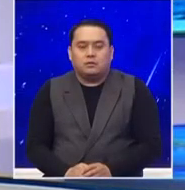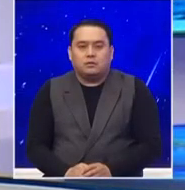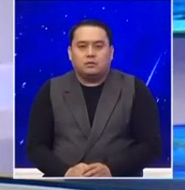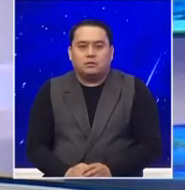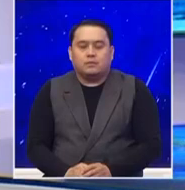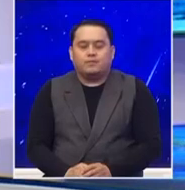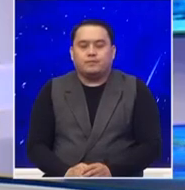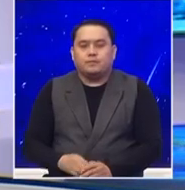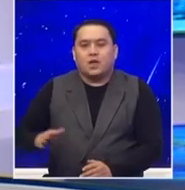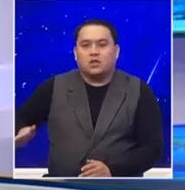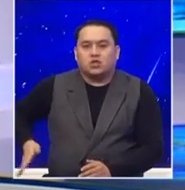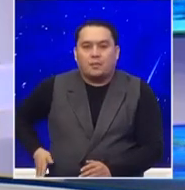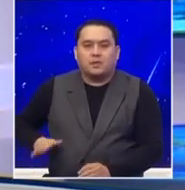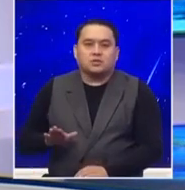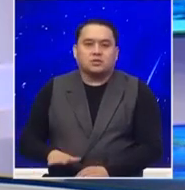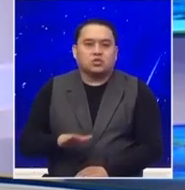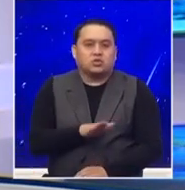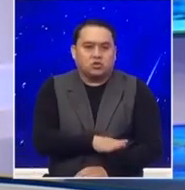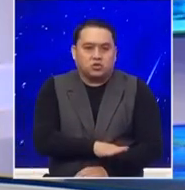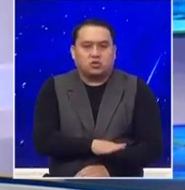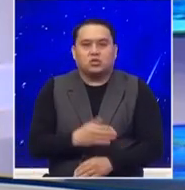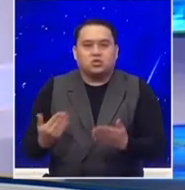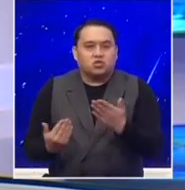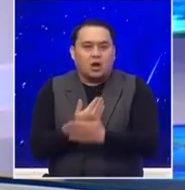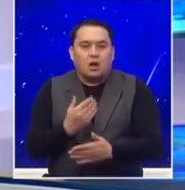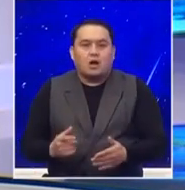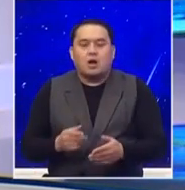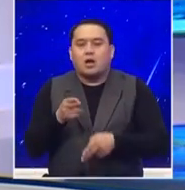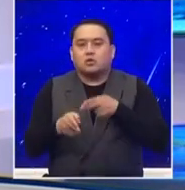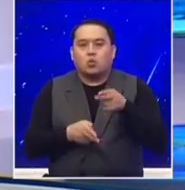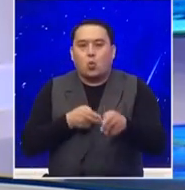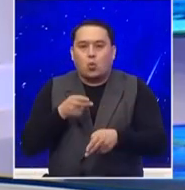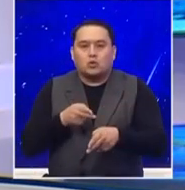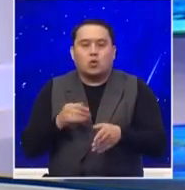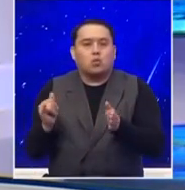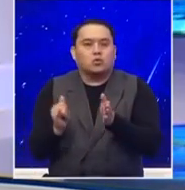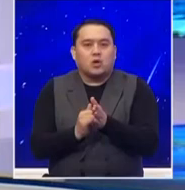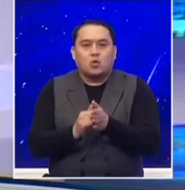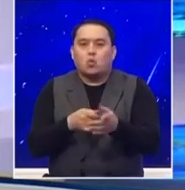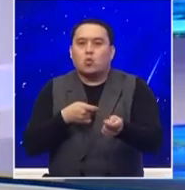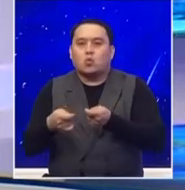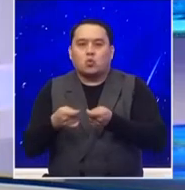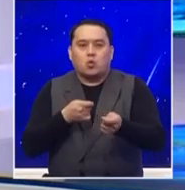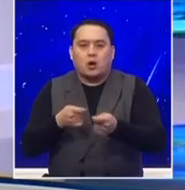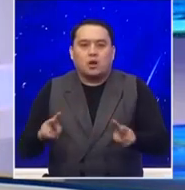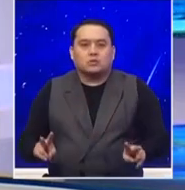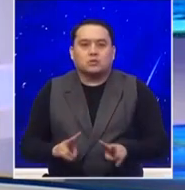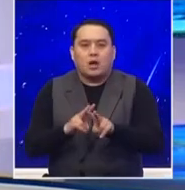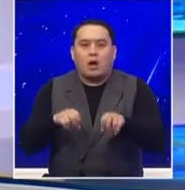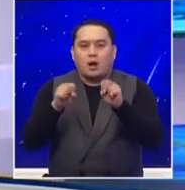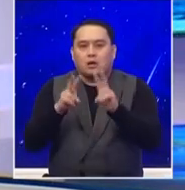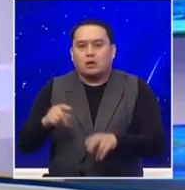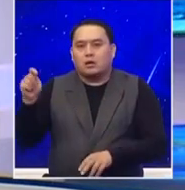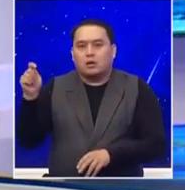Жамбас пен тізе буындарын эндопротездеудің жаңа тәсілдері. Республикалық эндопротездеу орталығының жетекшісі Нұрсұлтаннан арнайы